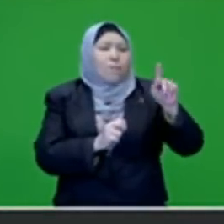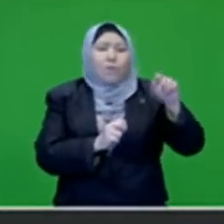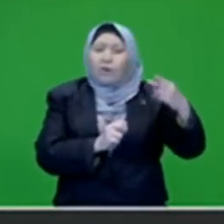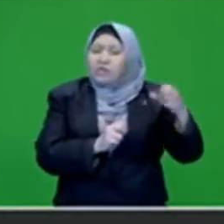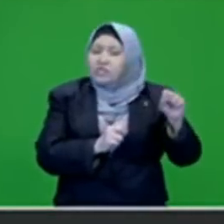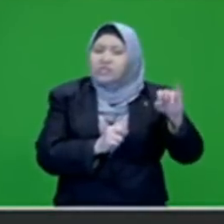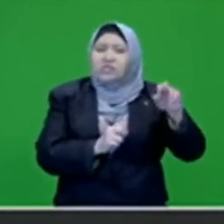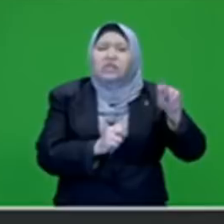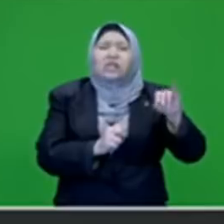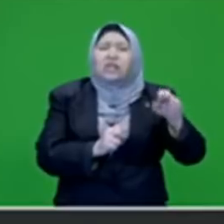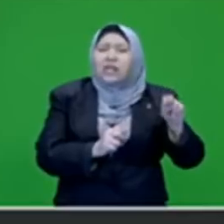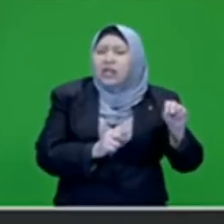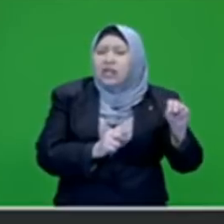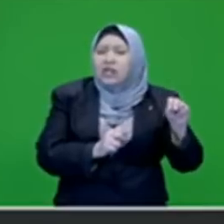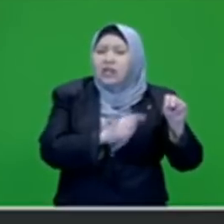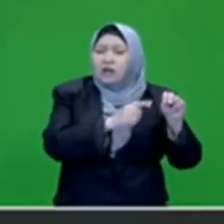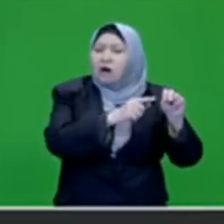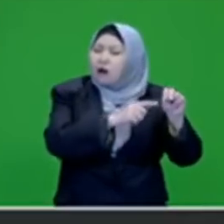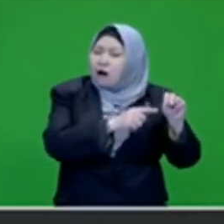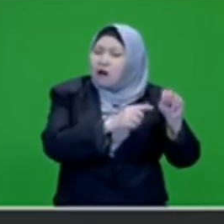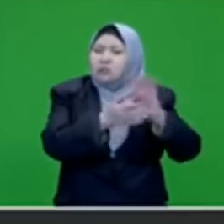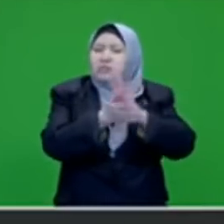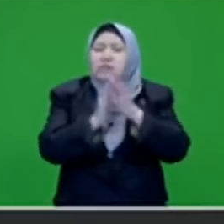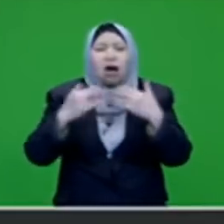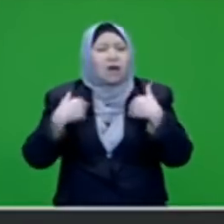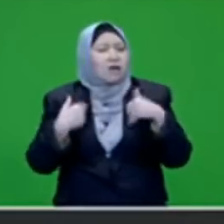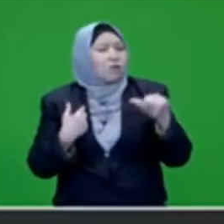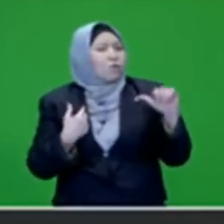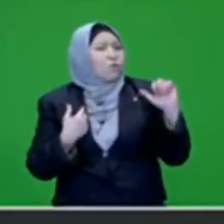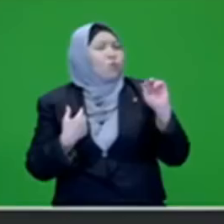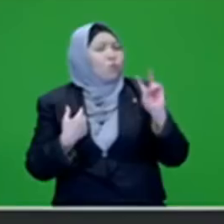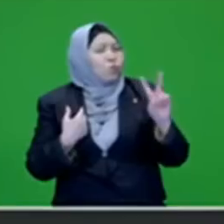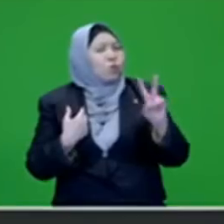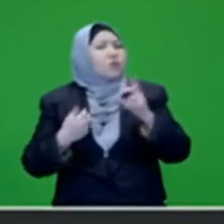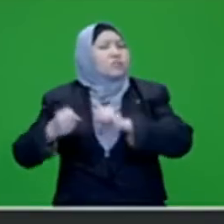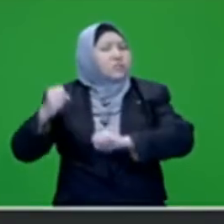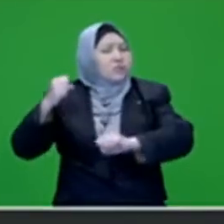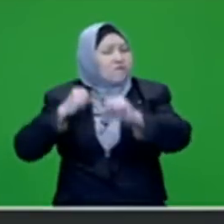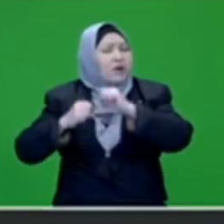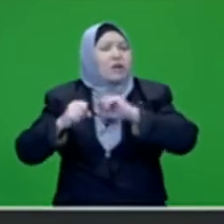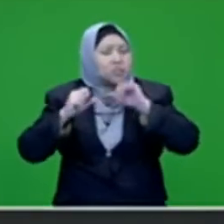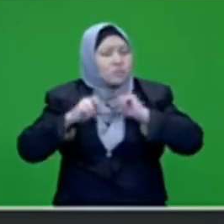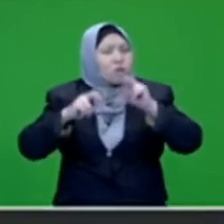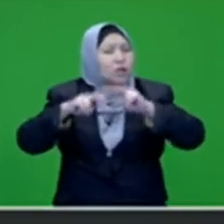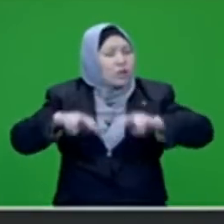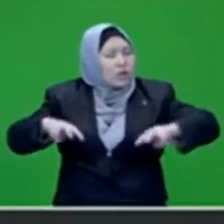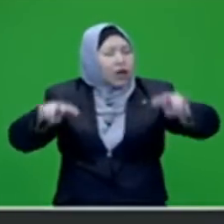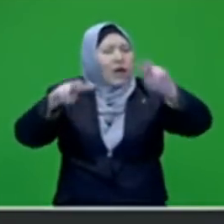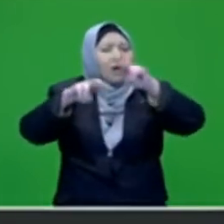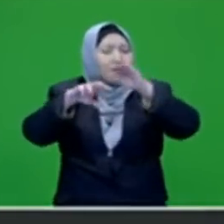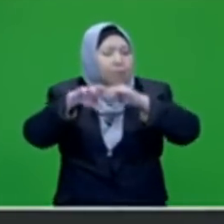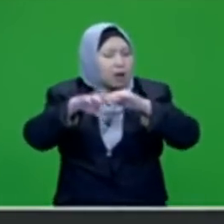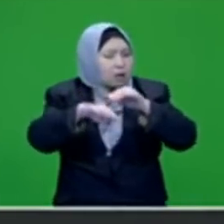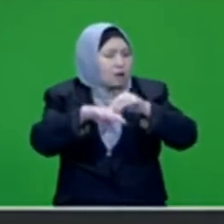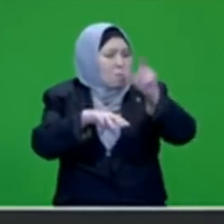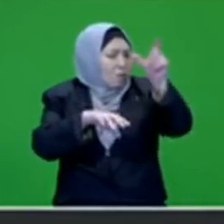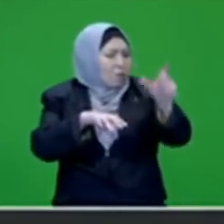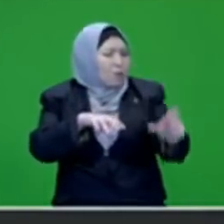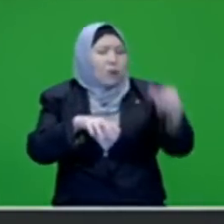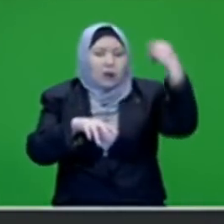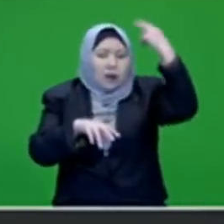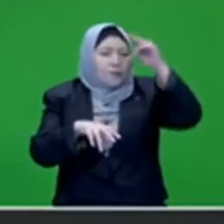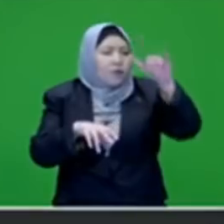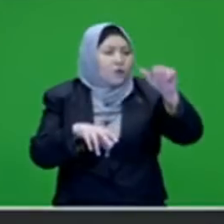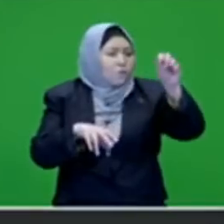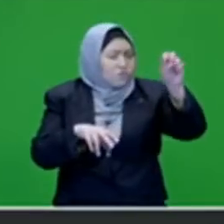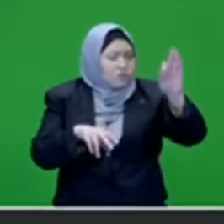syarat dengan muhsinin. Jadi dia ada dua sifat yang saya boleh highlightkan ke atas Nabi Yusuf alaihissalam yang